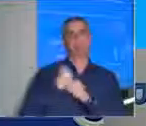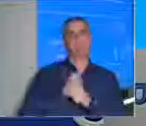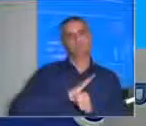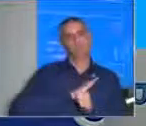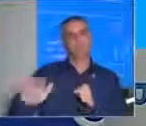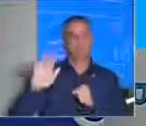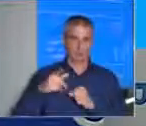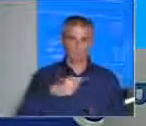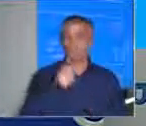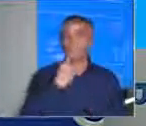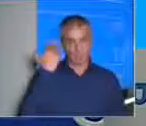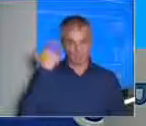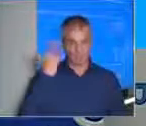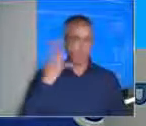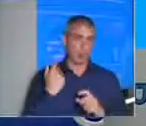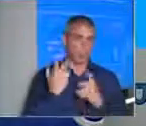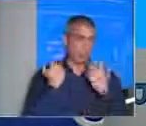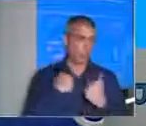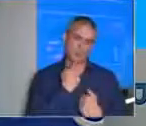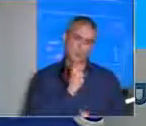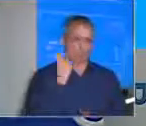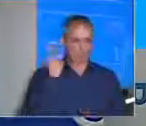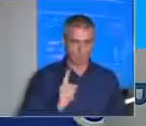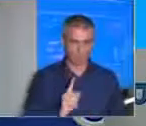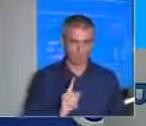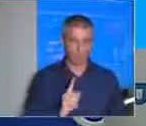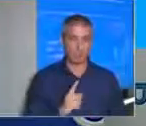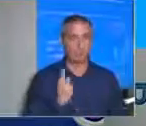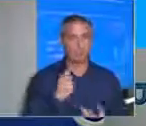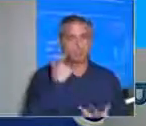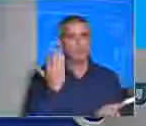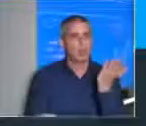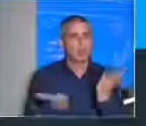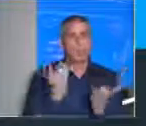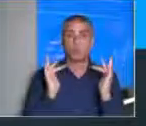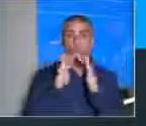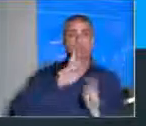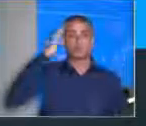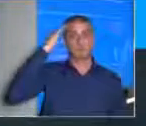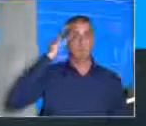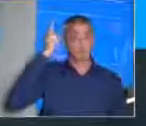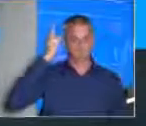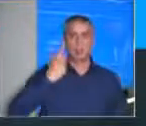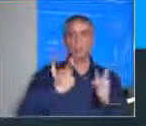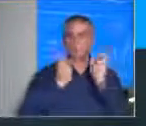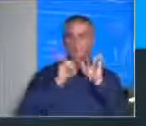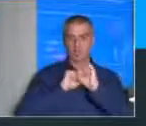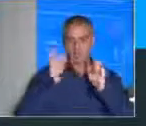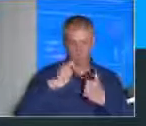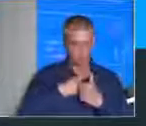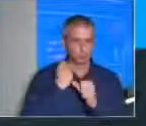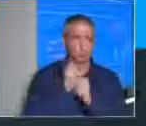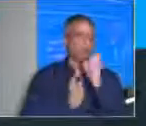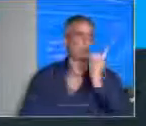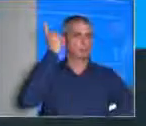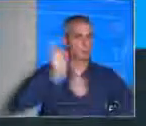בכיף מלאה. אומרת שהם גם היו בקודם, אני אומר שלא היו, אבל תראי איזה הבדל שמול צפון קוריאה, שיש לה נשק גרעיני, שעושה